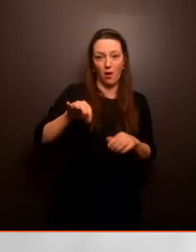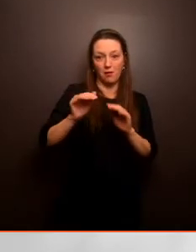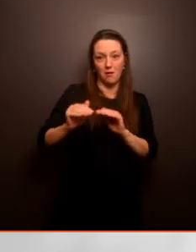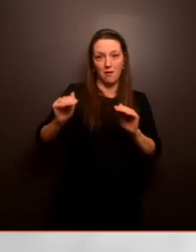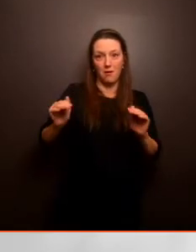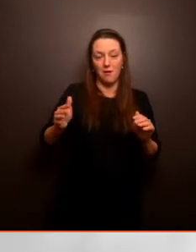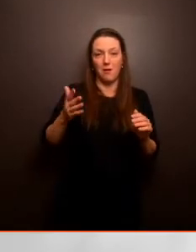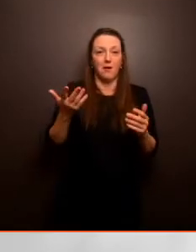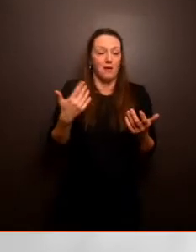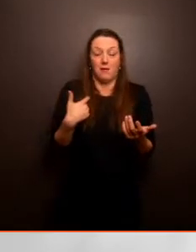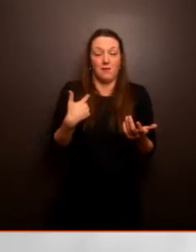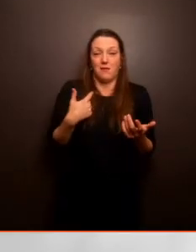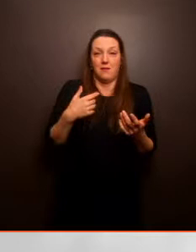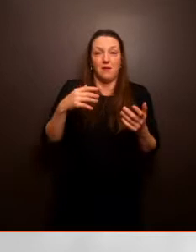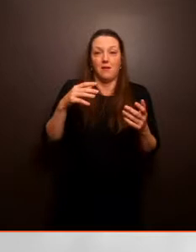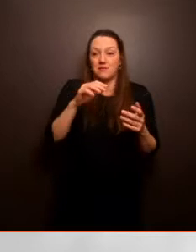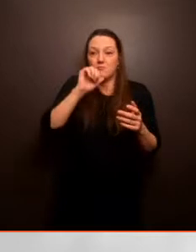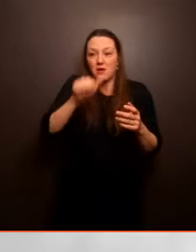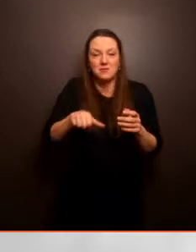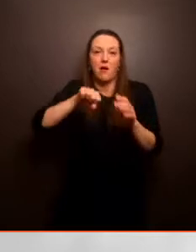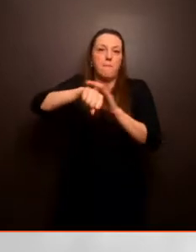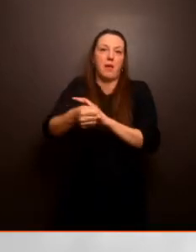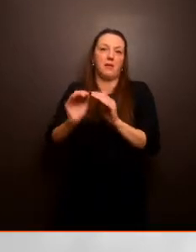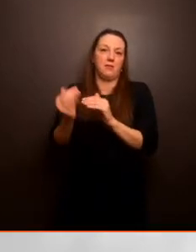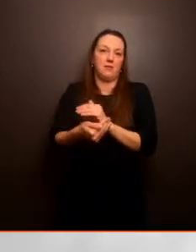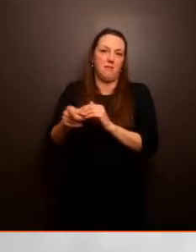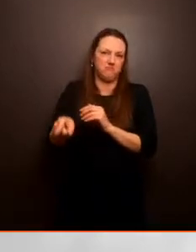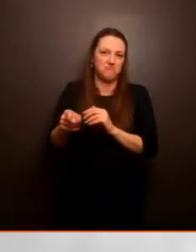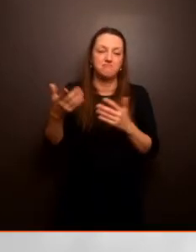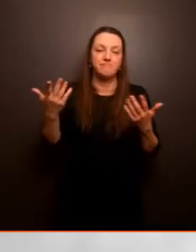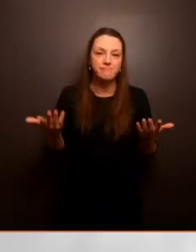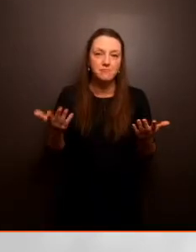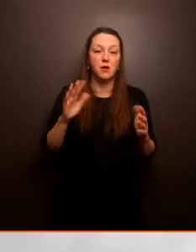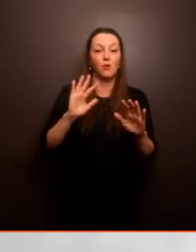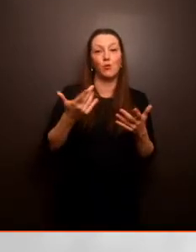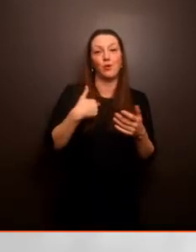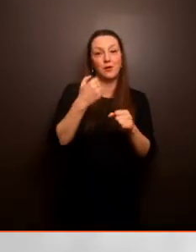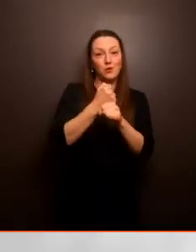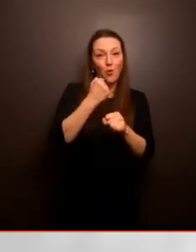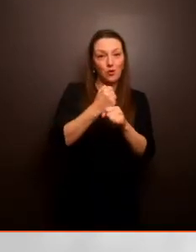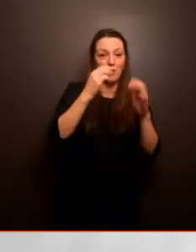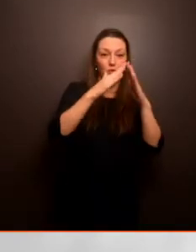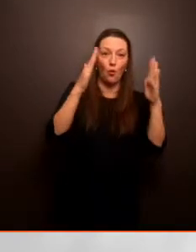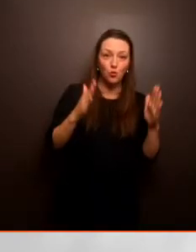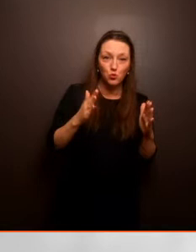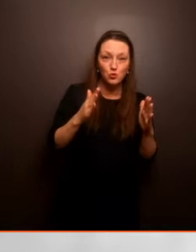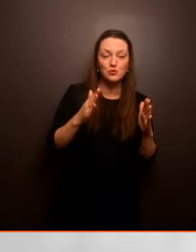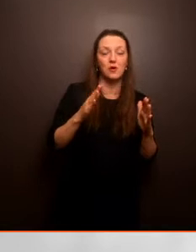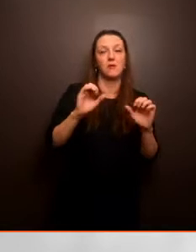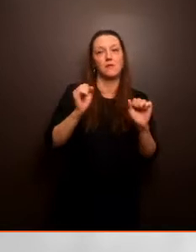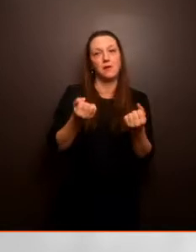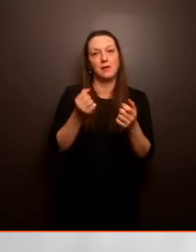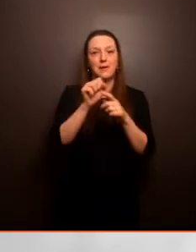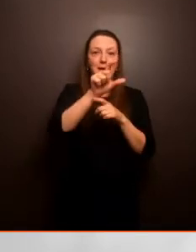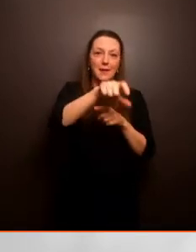oma tegemistega, ära peita. Ka siis, kui ma teen tööd kodukontoris, ka siis, kui ma kohtun